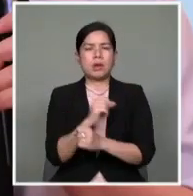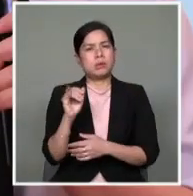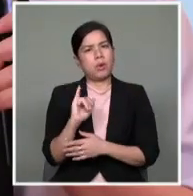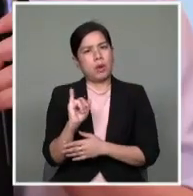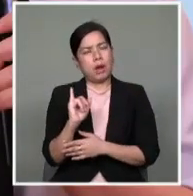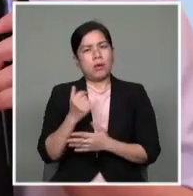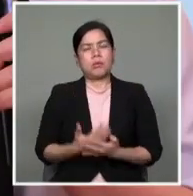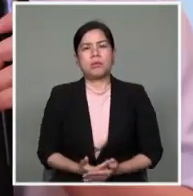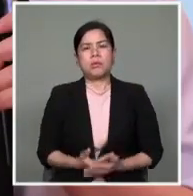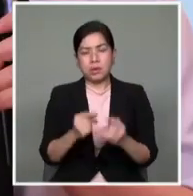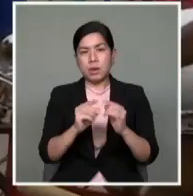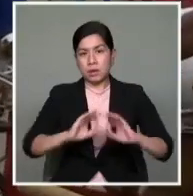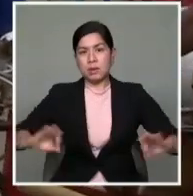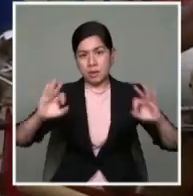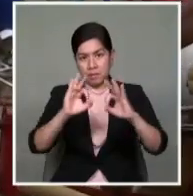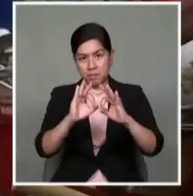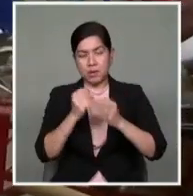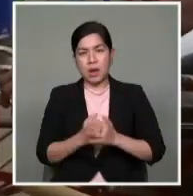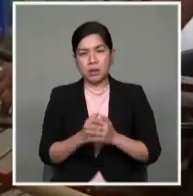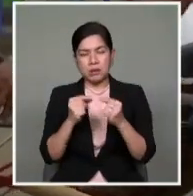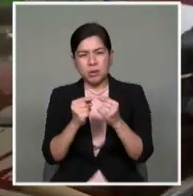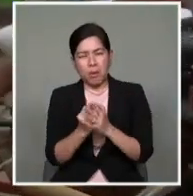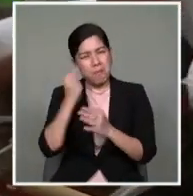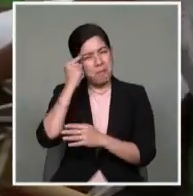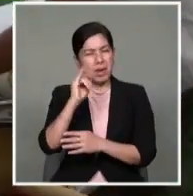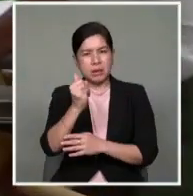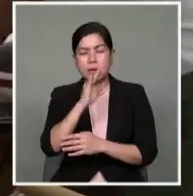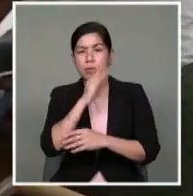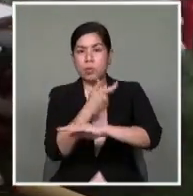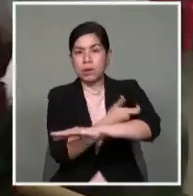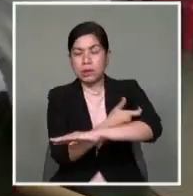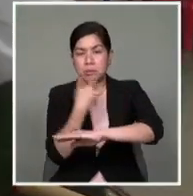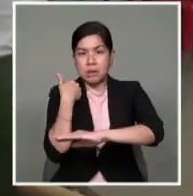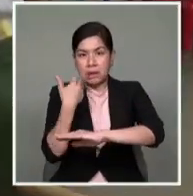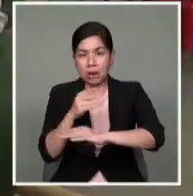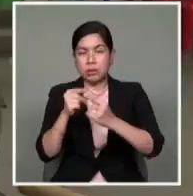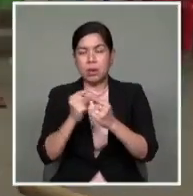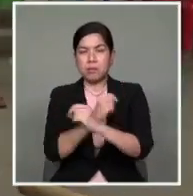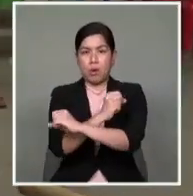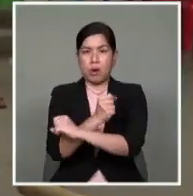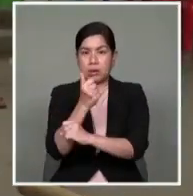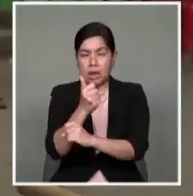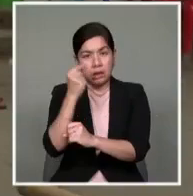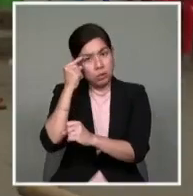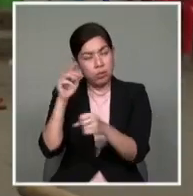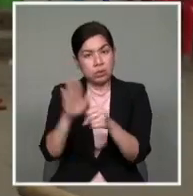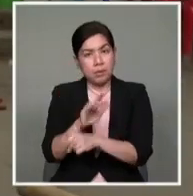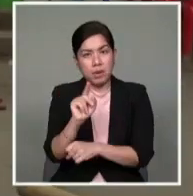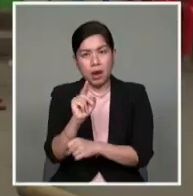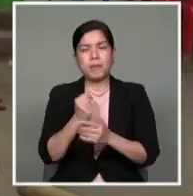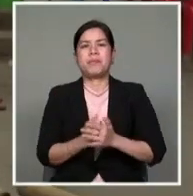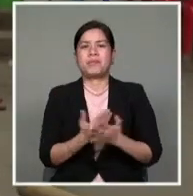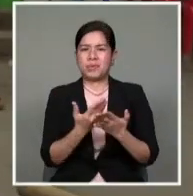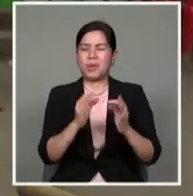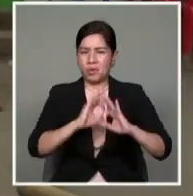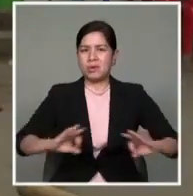ที่ทั่วถึงแล้วก็ยังไม่มีประสิทธิภาพมากพอที่จะป้องกันการระบาดในระดับชุมชนได้ก็จะเป็นเกมการใช้ชีวิตแบ